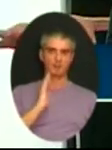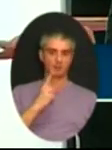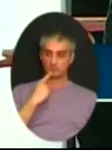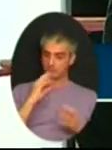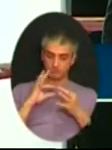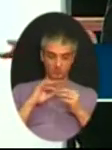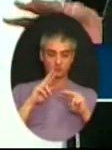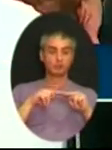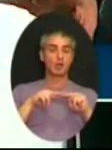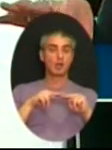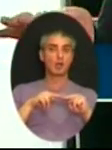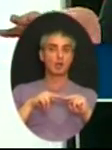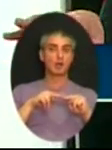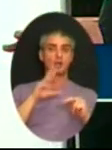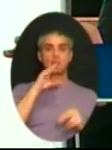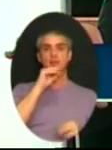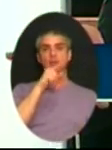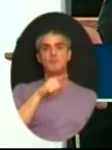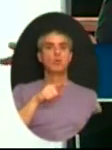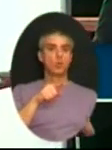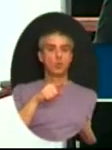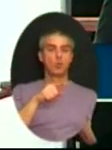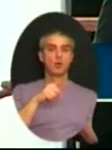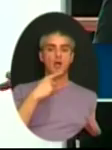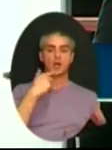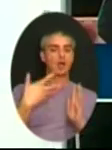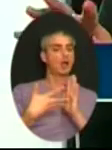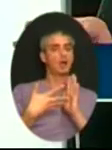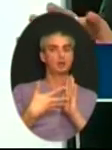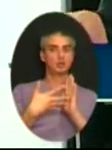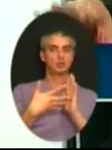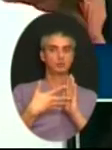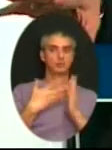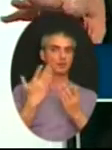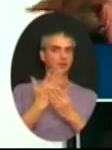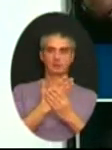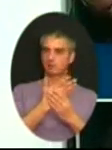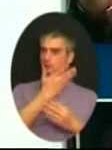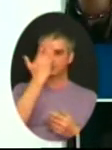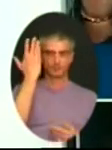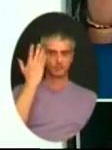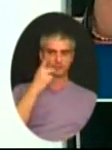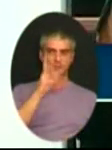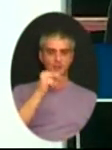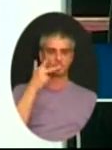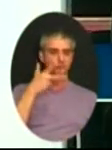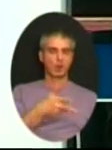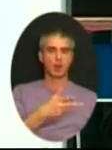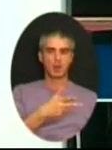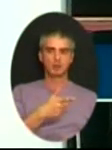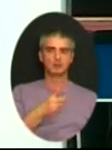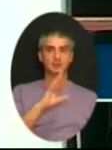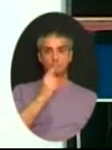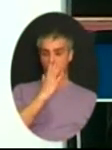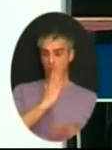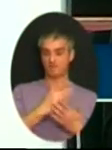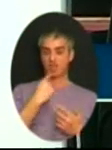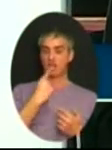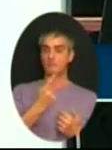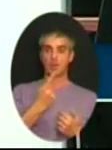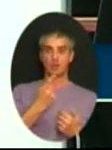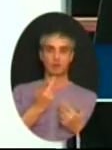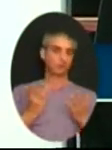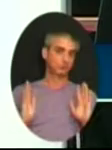ובמשפט לאחר מכן, דיברו על חקירות בתיק, אני לא יודעת מה, על הצוללות, שאם הוא כבר אמר